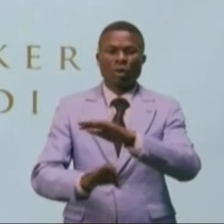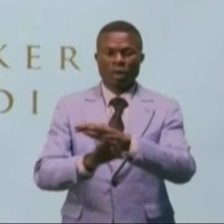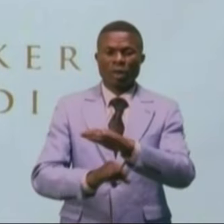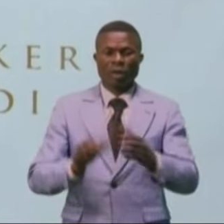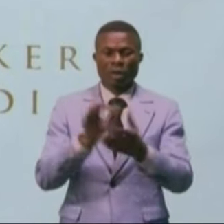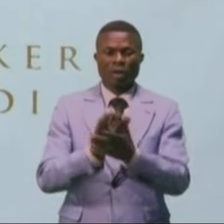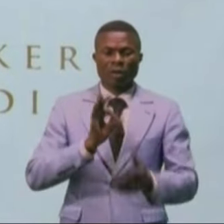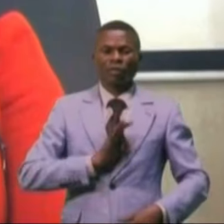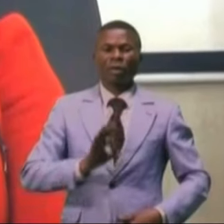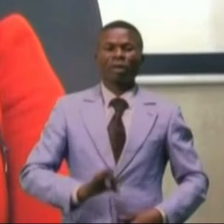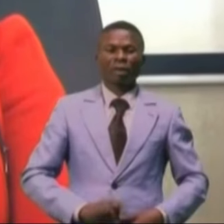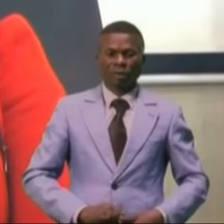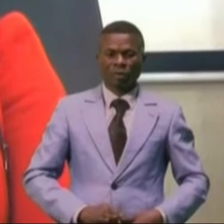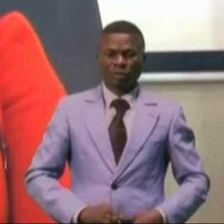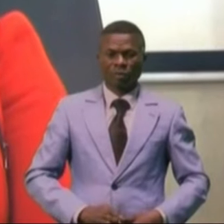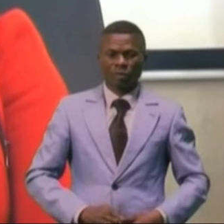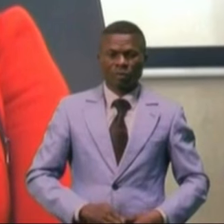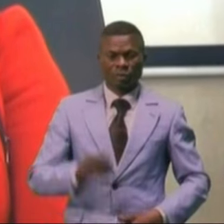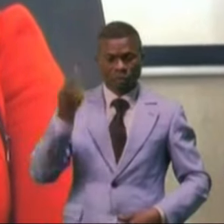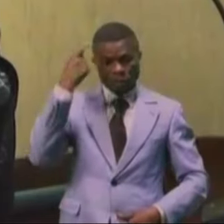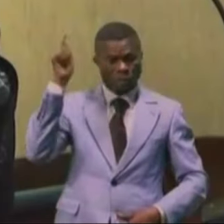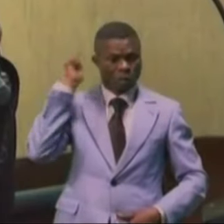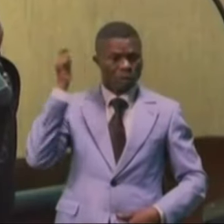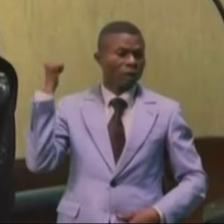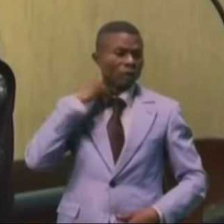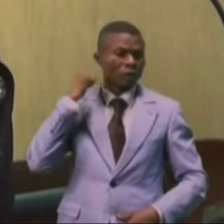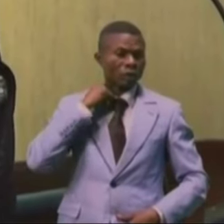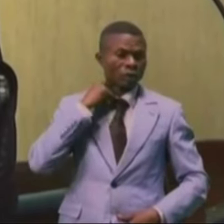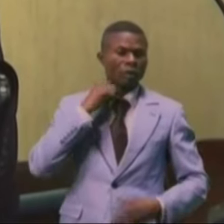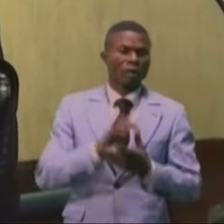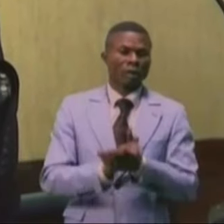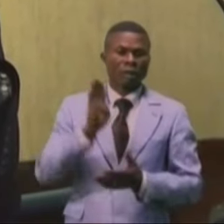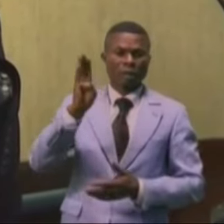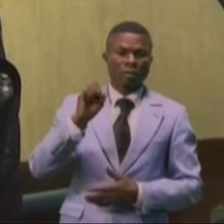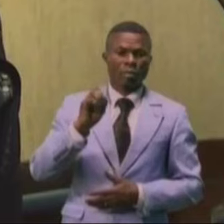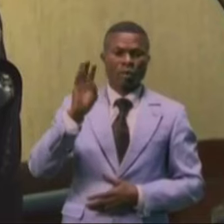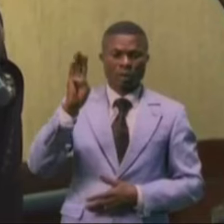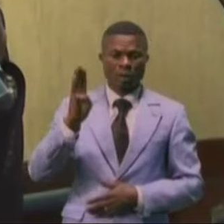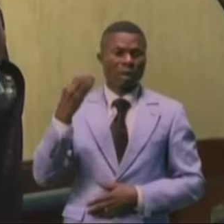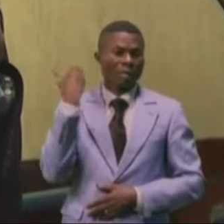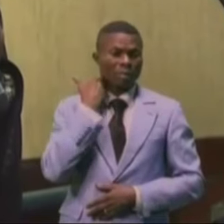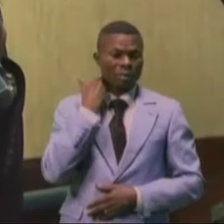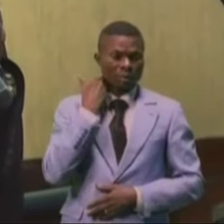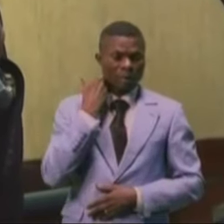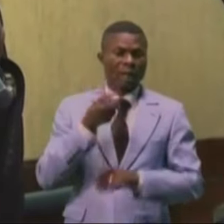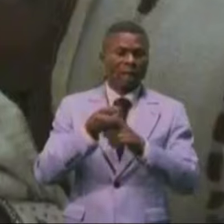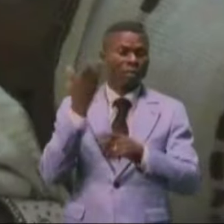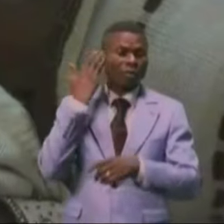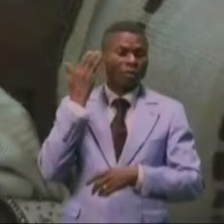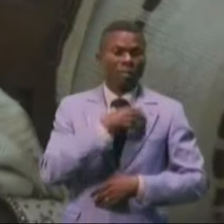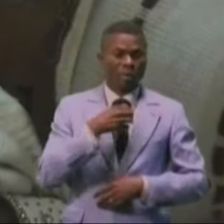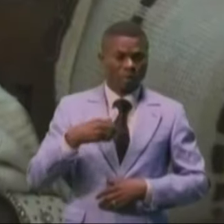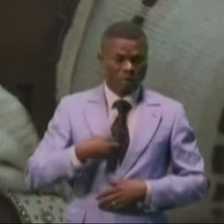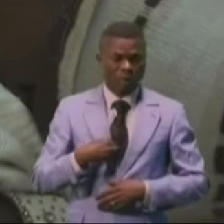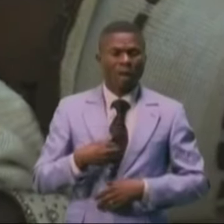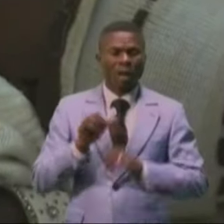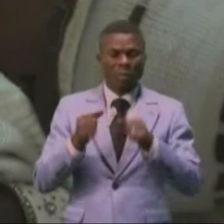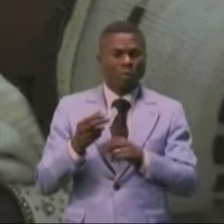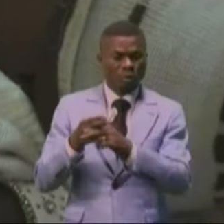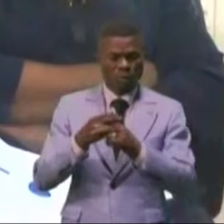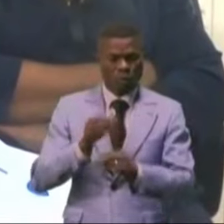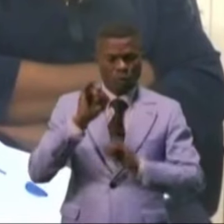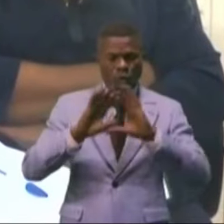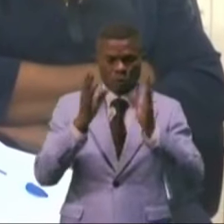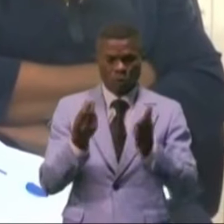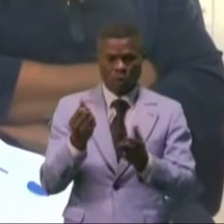Nyakiro Tshisekedi. Pour le professeur Dr Tite Mikobi, cette maladie génétique héréditaire peut être contrôlée si tous les